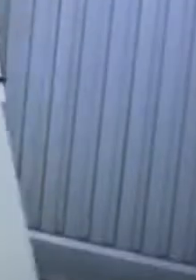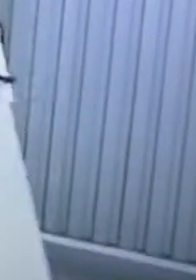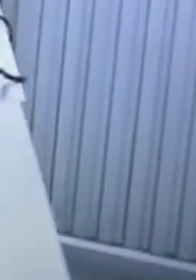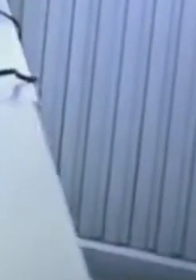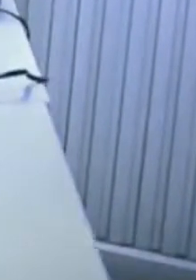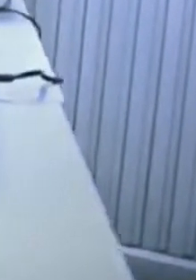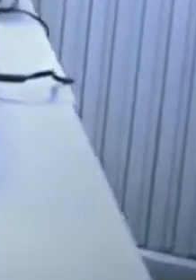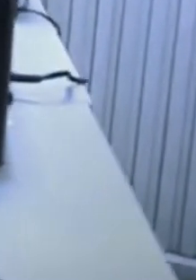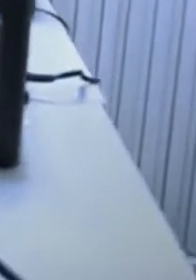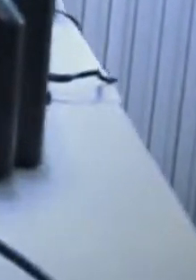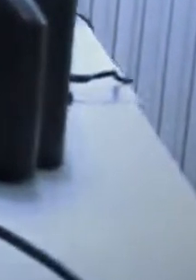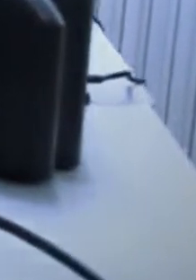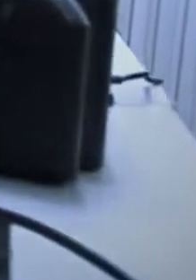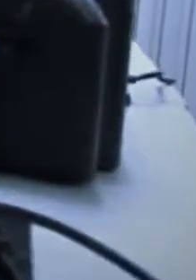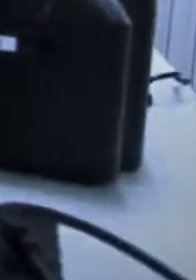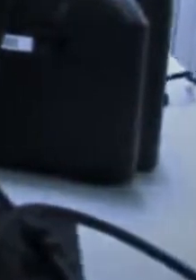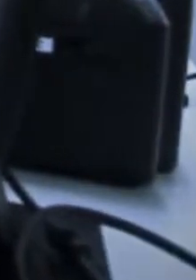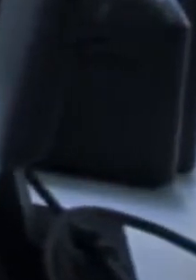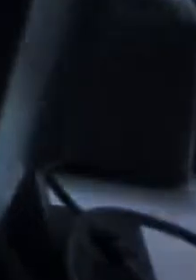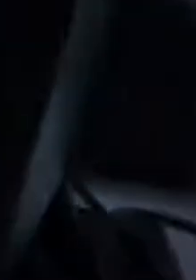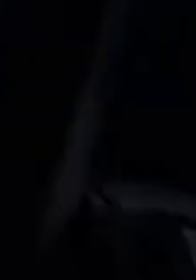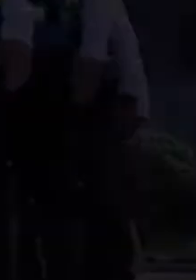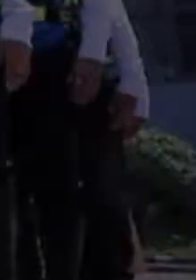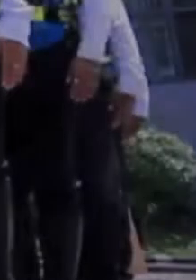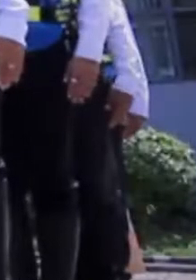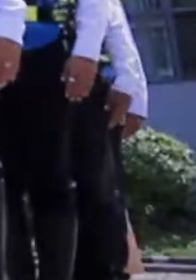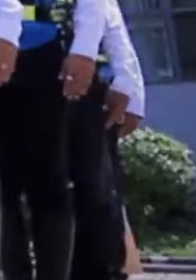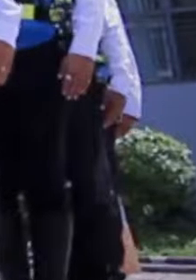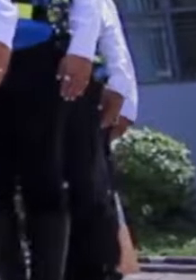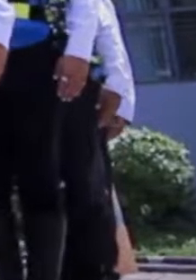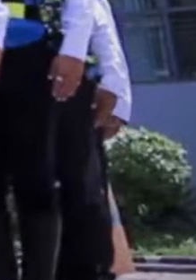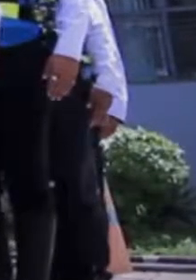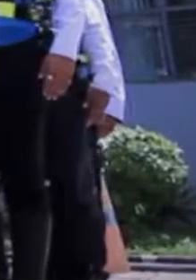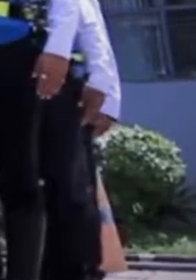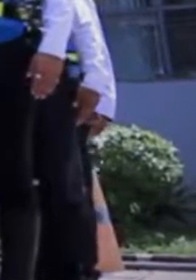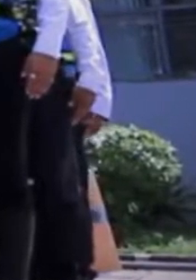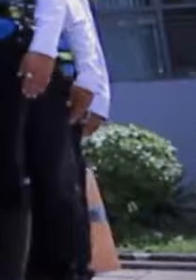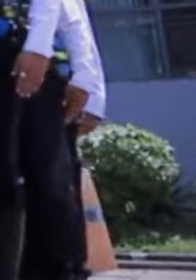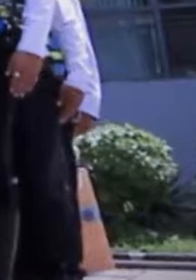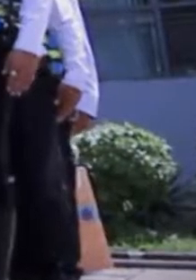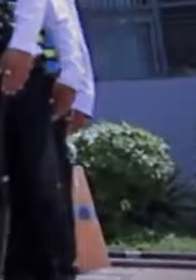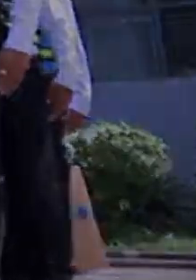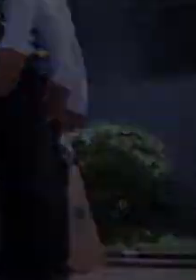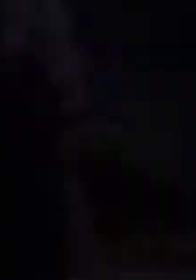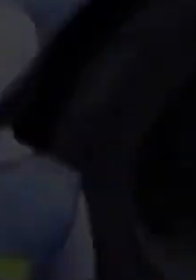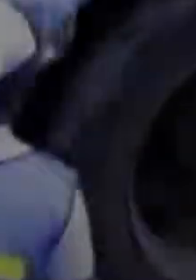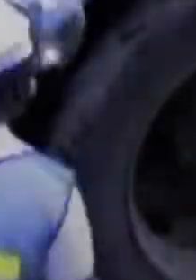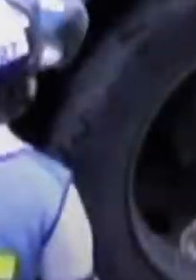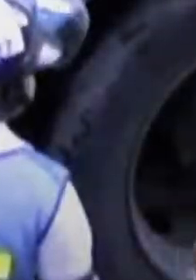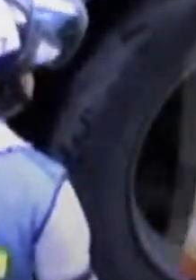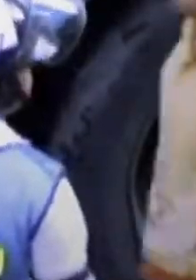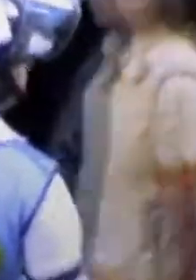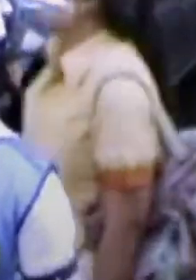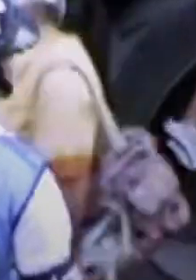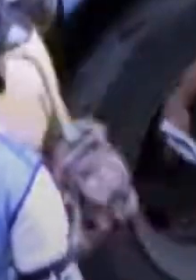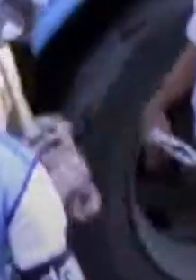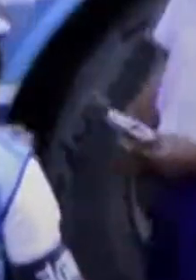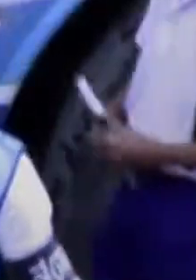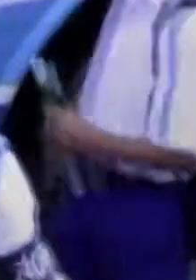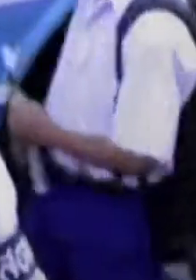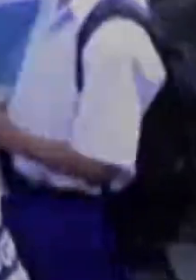เรามุ่งมั่นพัฒนาการให้บริการเพื่อประชาชนเรา